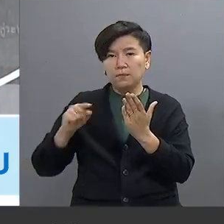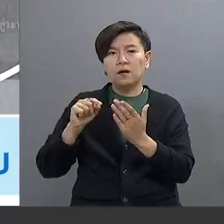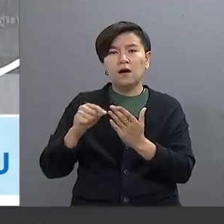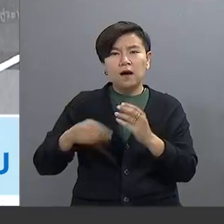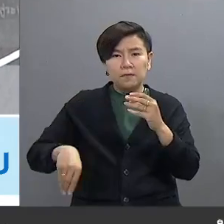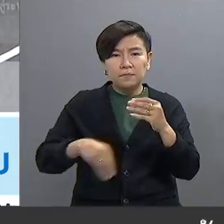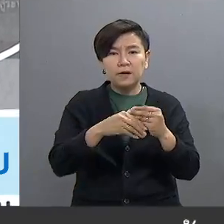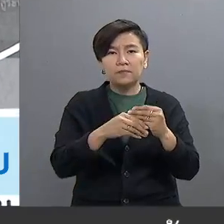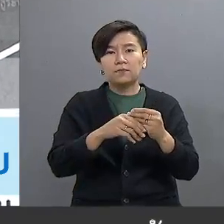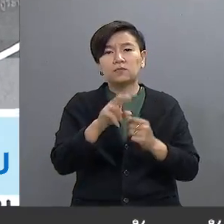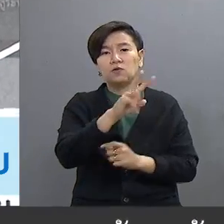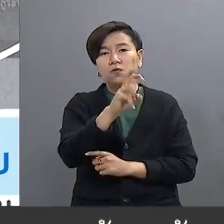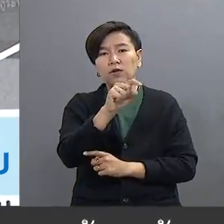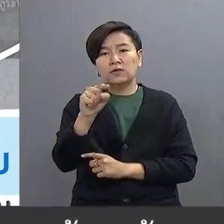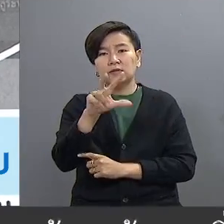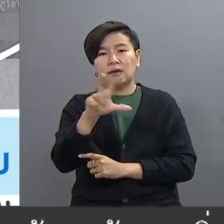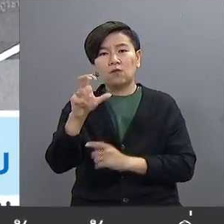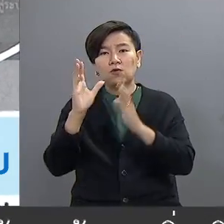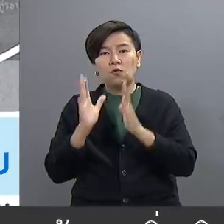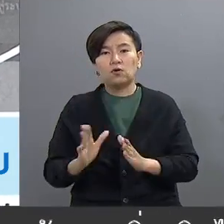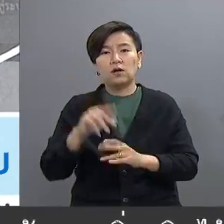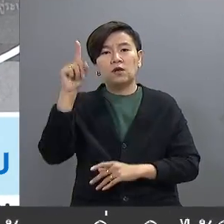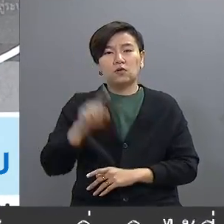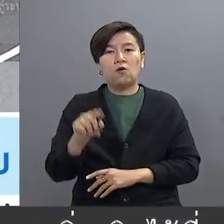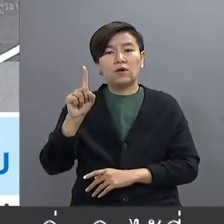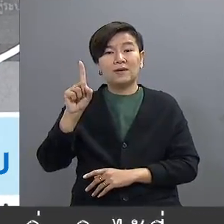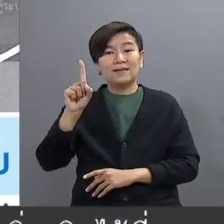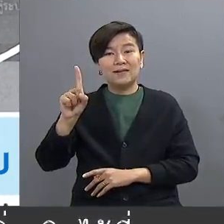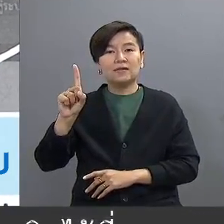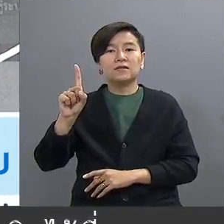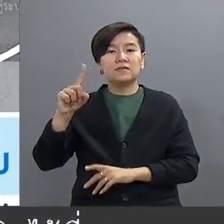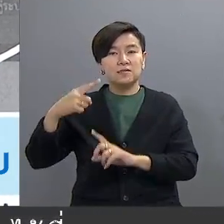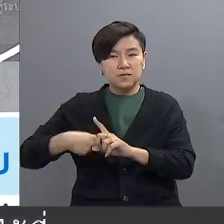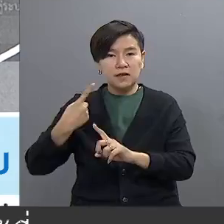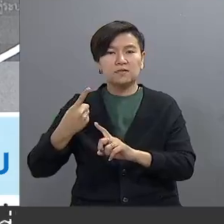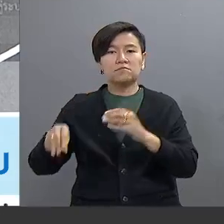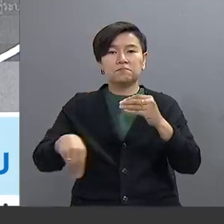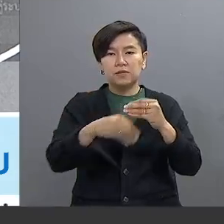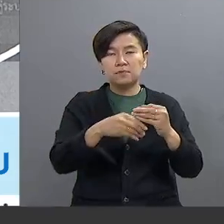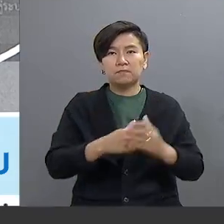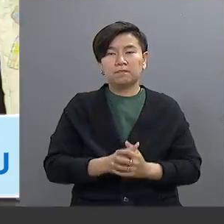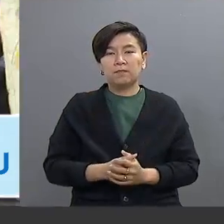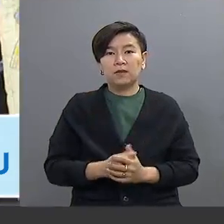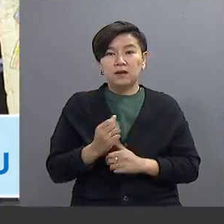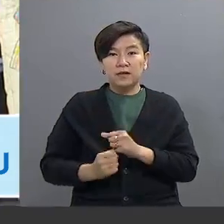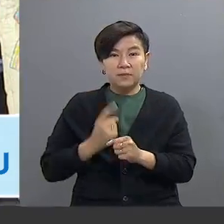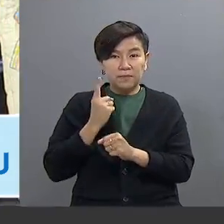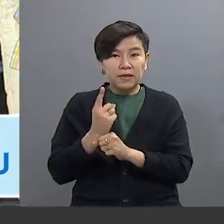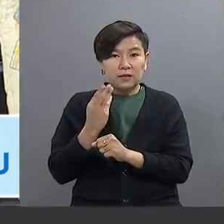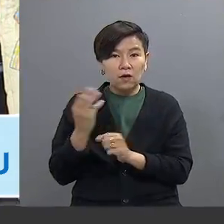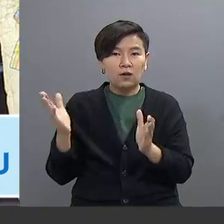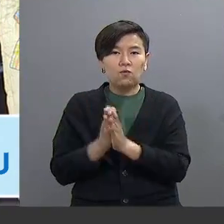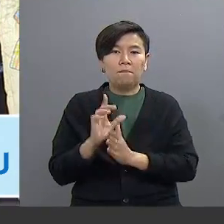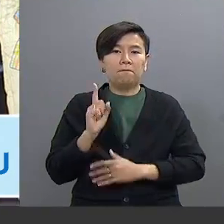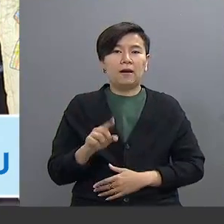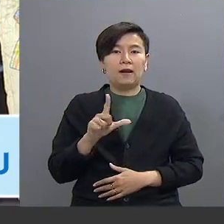กว่า 2-300 คนต่อเดือนเนี่ยนะคะก็คงจะจ่ายหนี้เป็นเงินประมาณ 1,000 ล้านบาทต่อปีเนี่ยนะคะแต่ต้อง